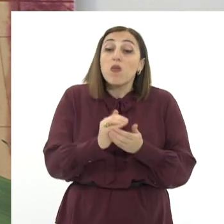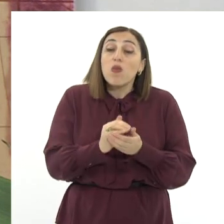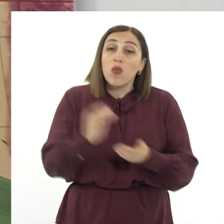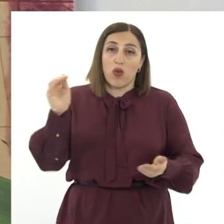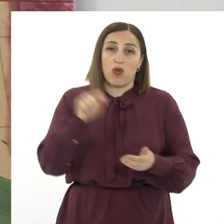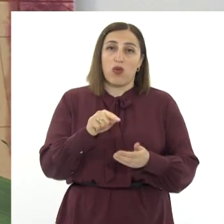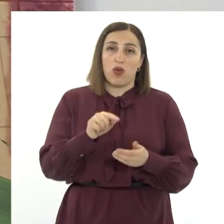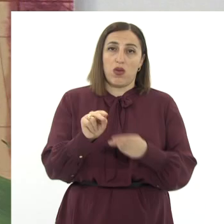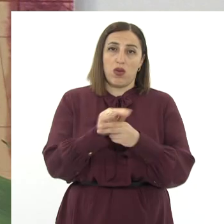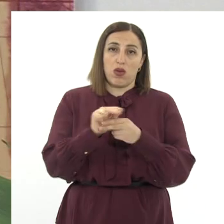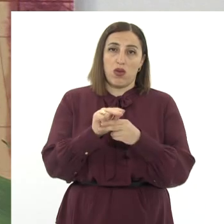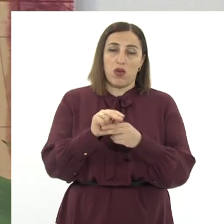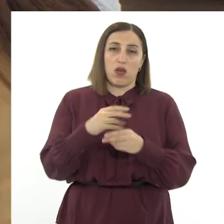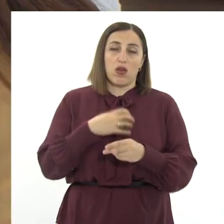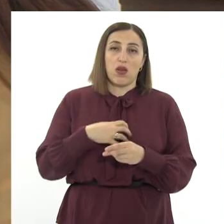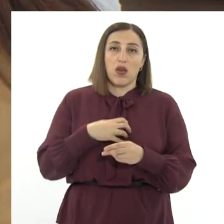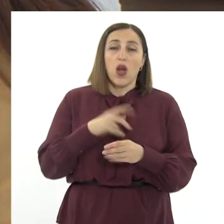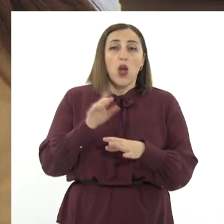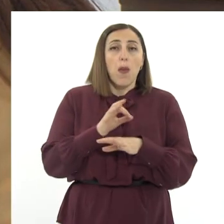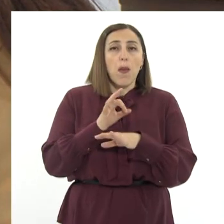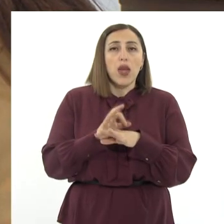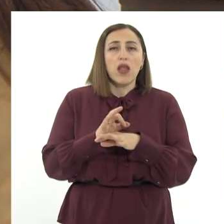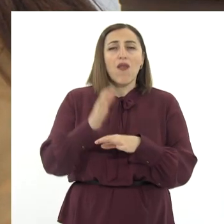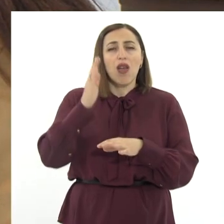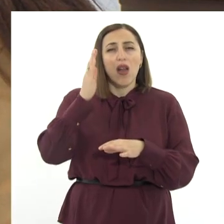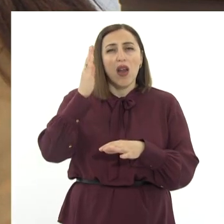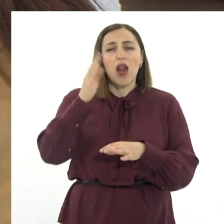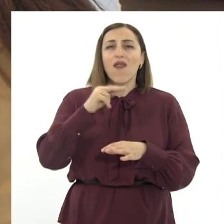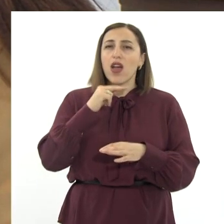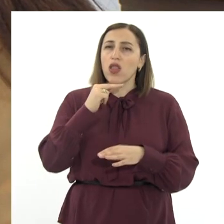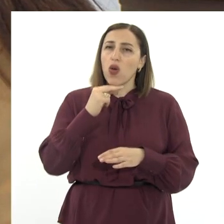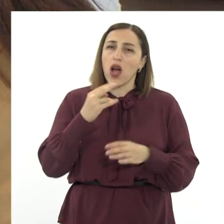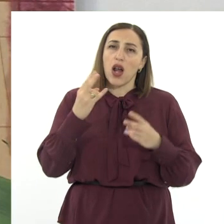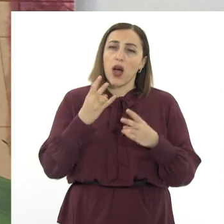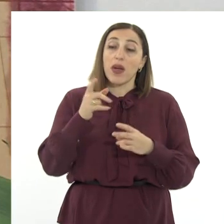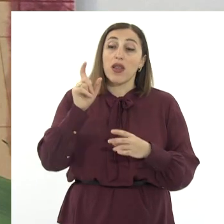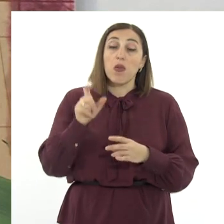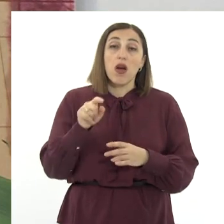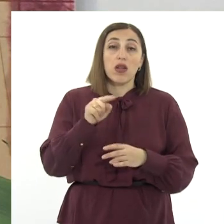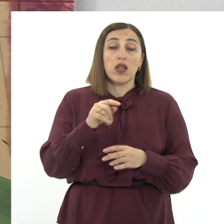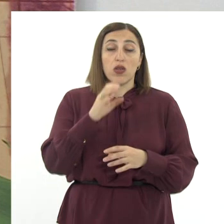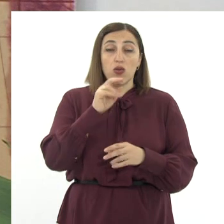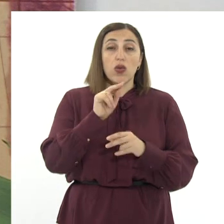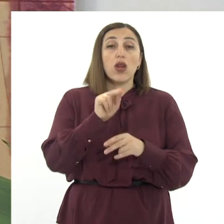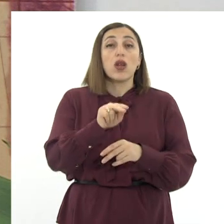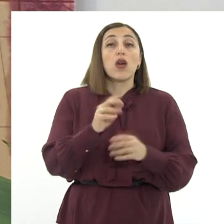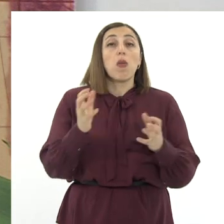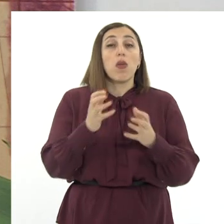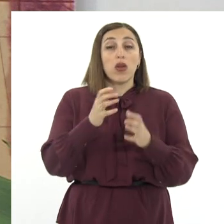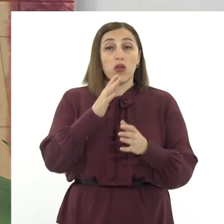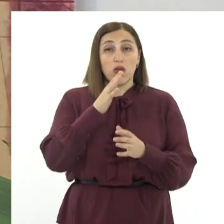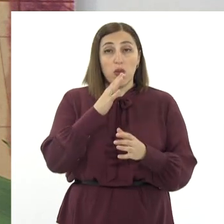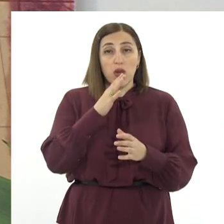լինի ճիշտ կառուցված, բավական պատասխանատու և հեռատես և հետևողական պիտի լինի տերը, որպեսզի տա